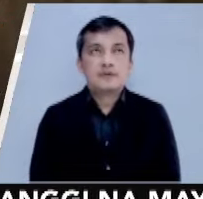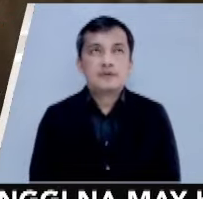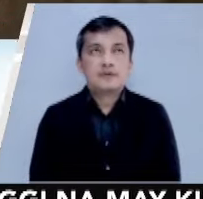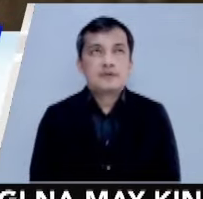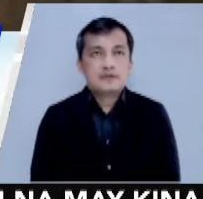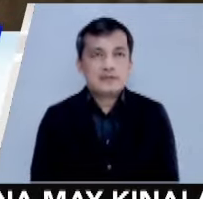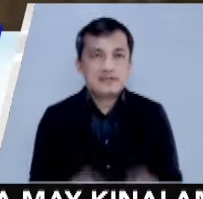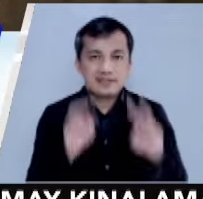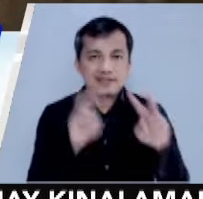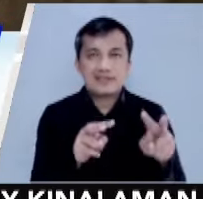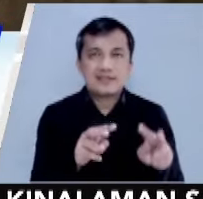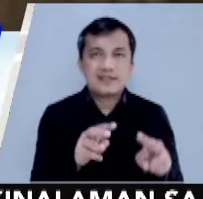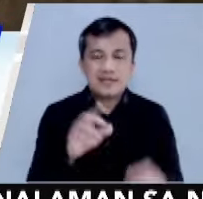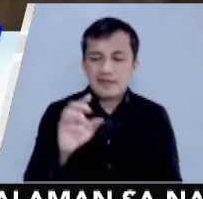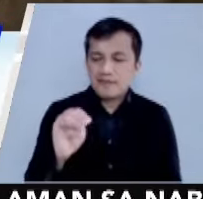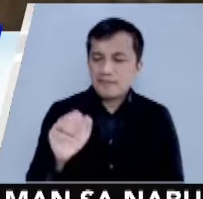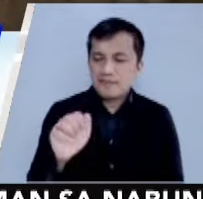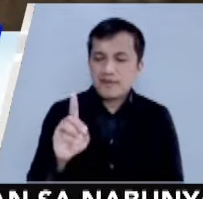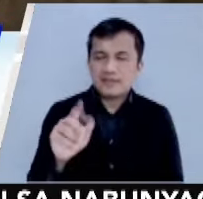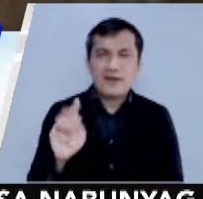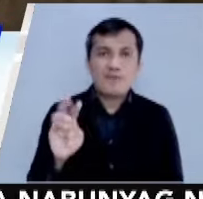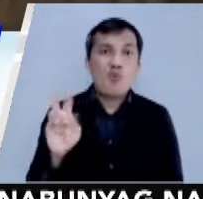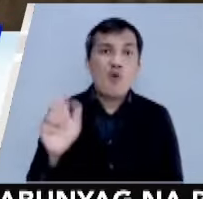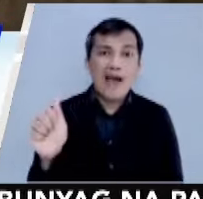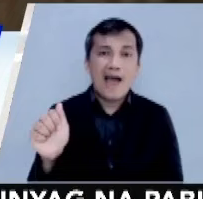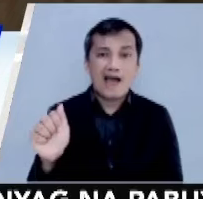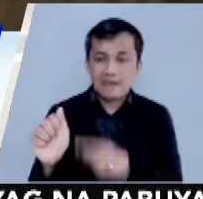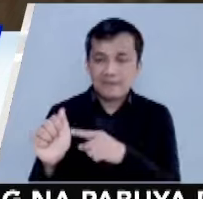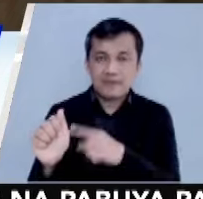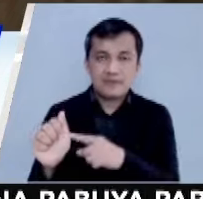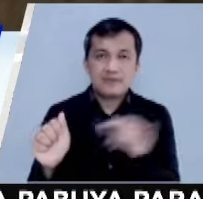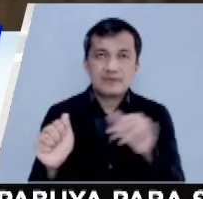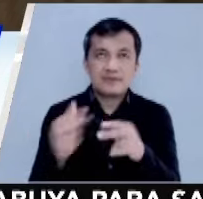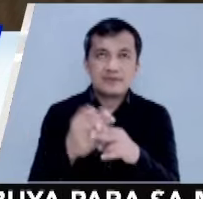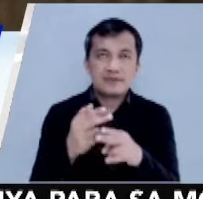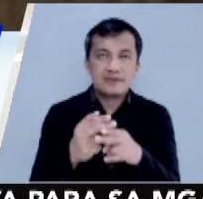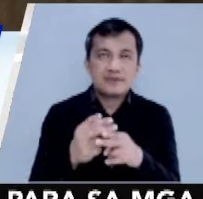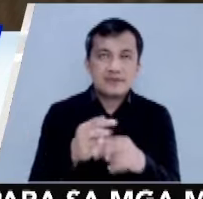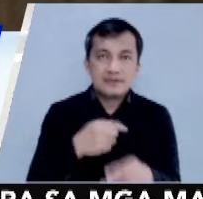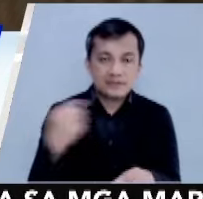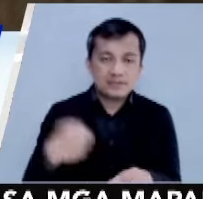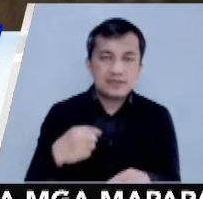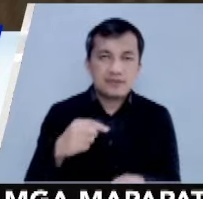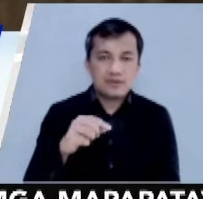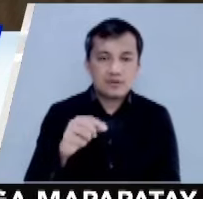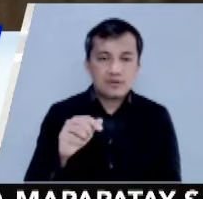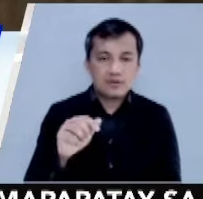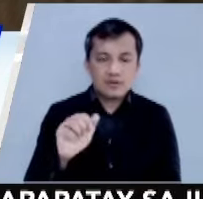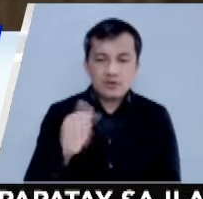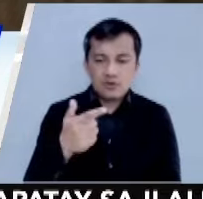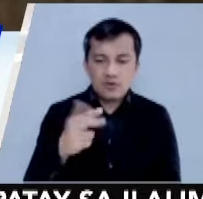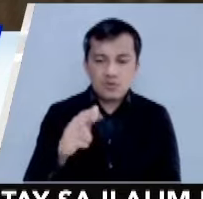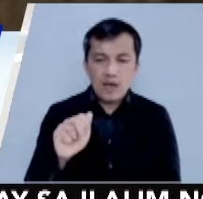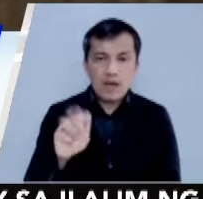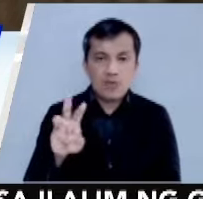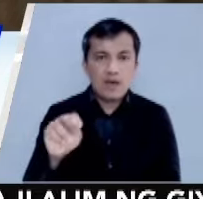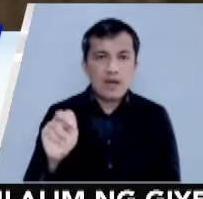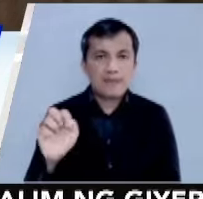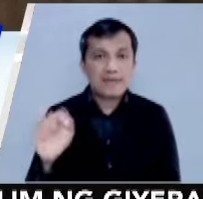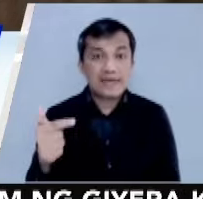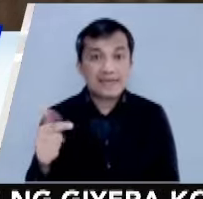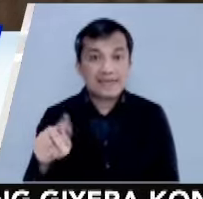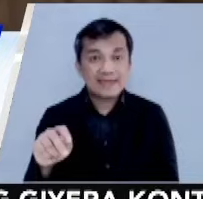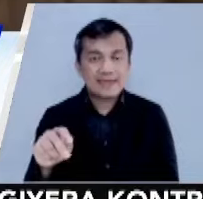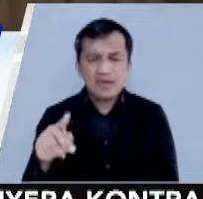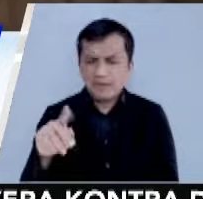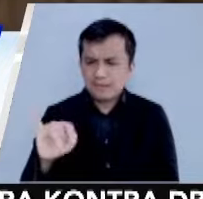Madam Hua. Kasi nasa pangalan niya naman yun, ano, yung Chinese name niya, yung Gua Hua Ping. So, nung